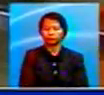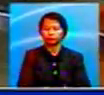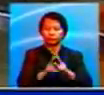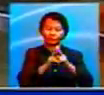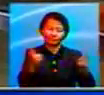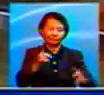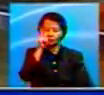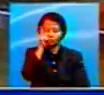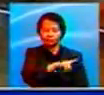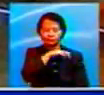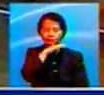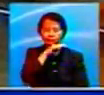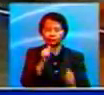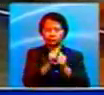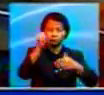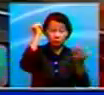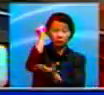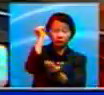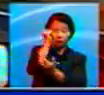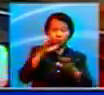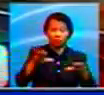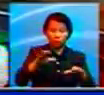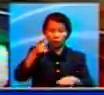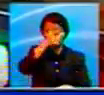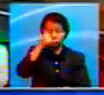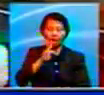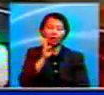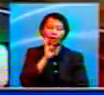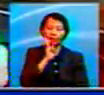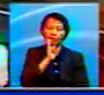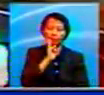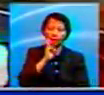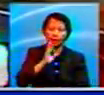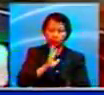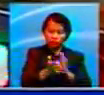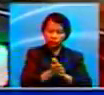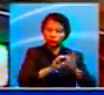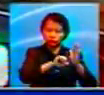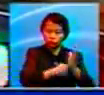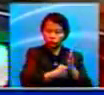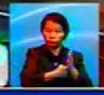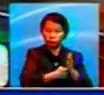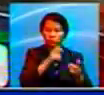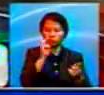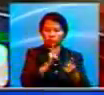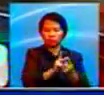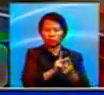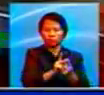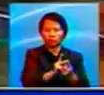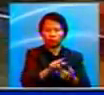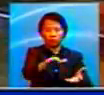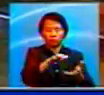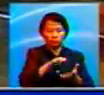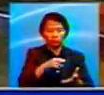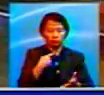dengan pembalakan yang dibuat kerana air yang menjadi sumber kepada